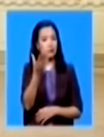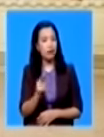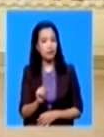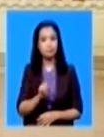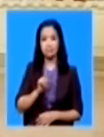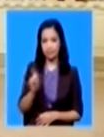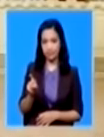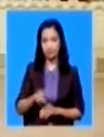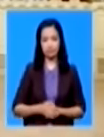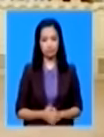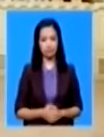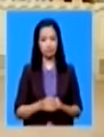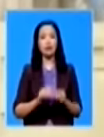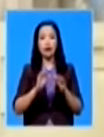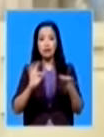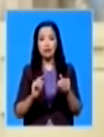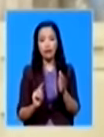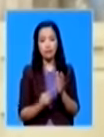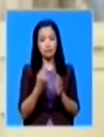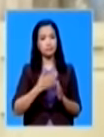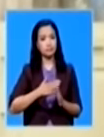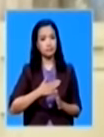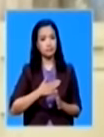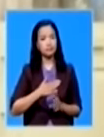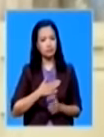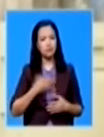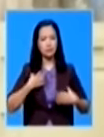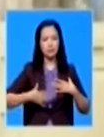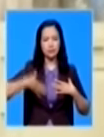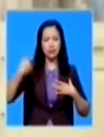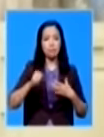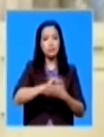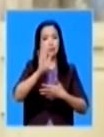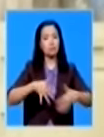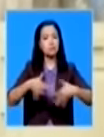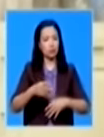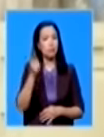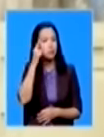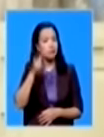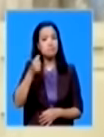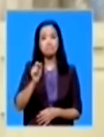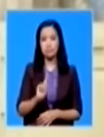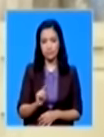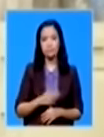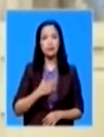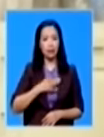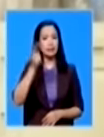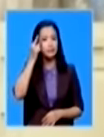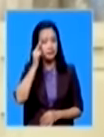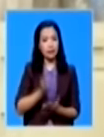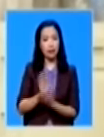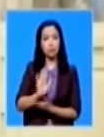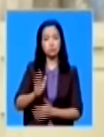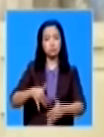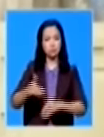คือแรกๆผมก็มีความคิดว่าเอ๊ะเราจะรับรู้ความเดือดร้อนของพี่น้องประชาชนได้อย่างไรใช่ไหมผมก็คิดในด้านของประชาชนนะ